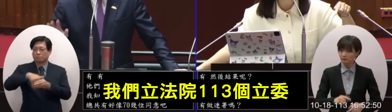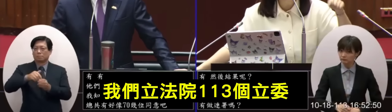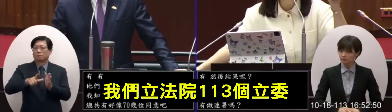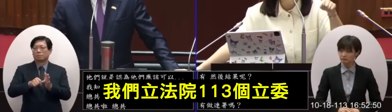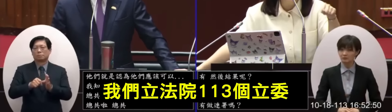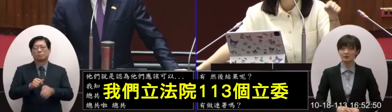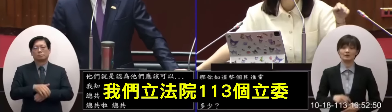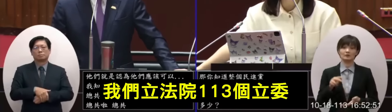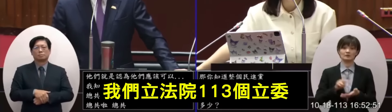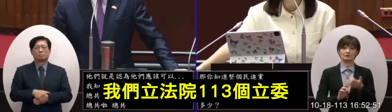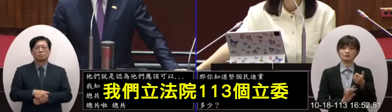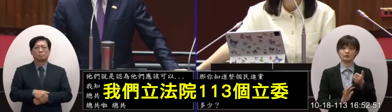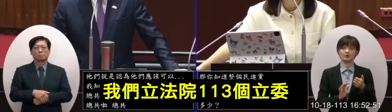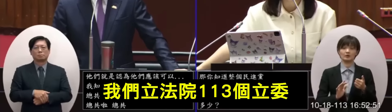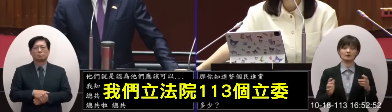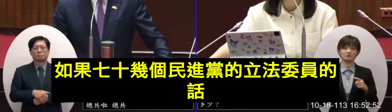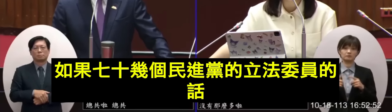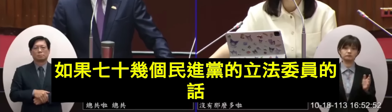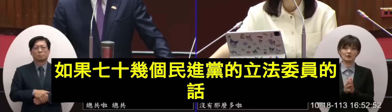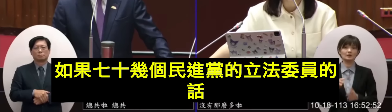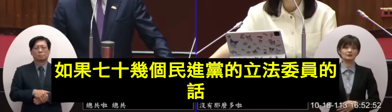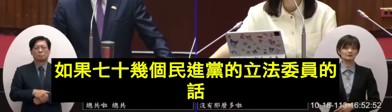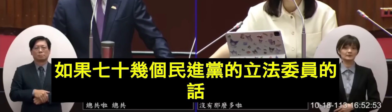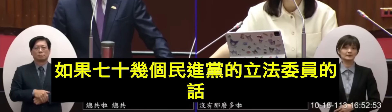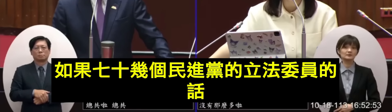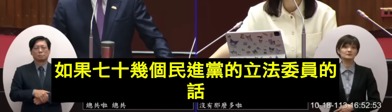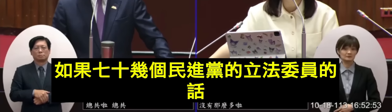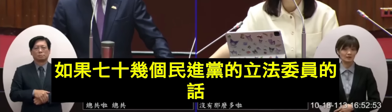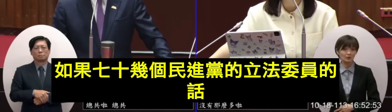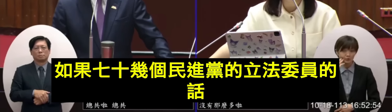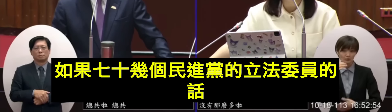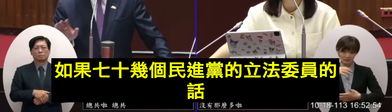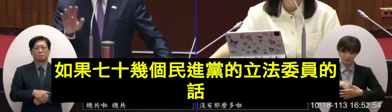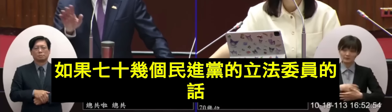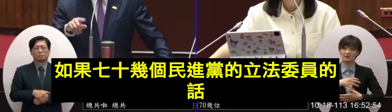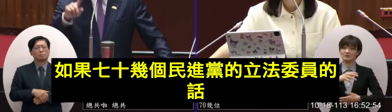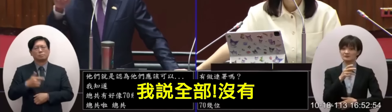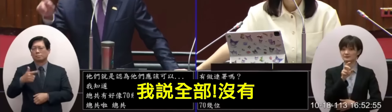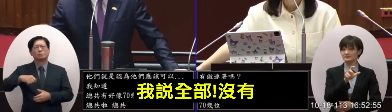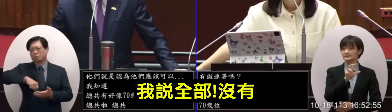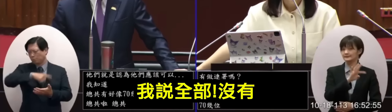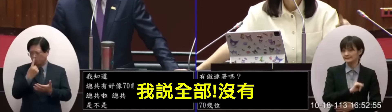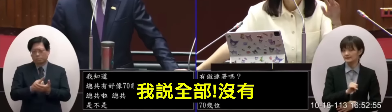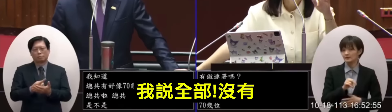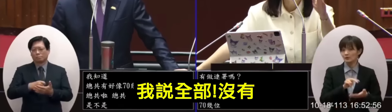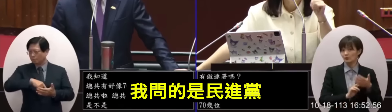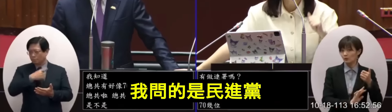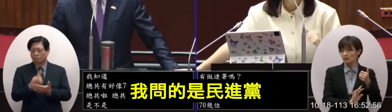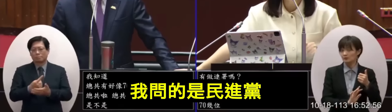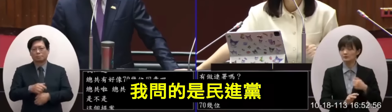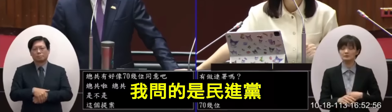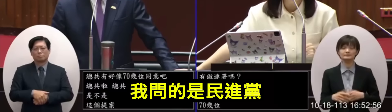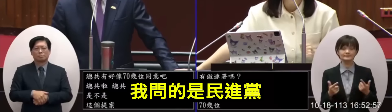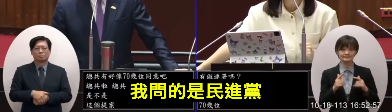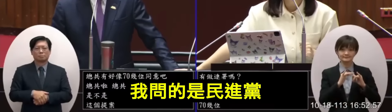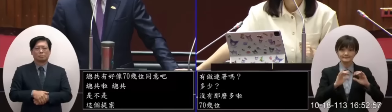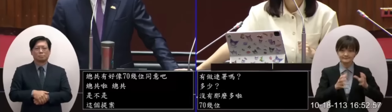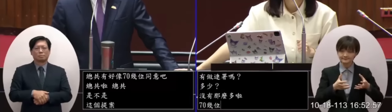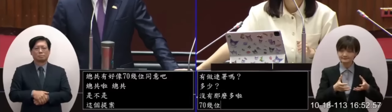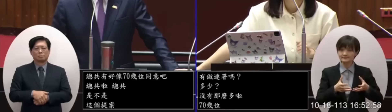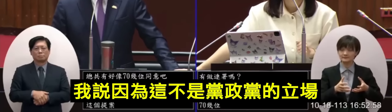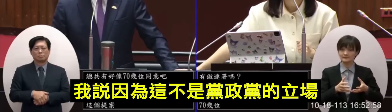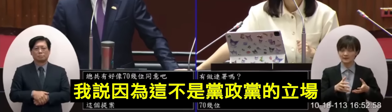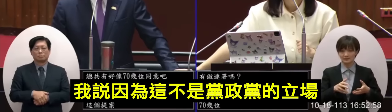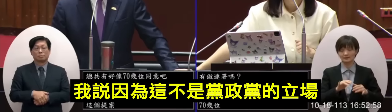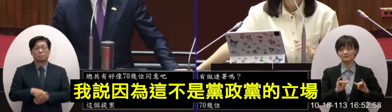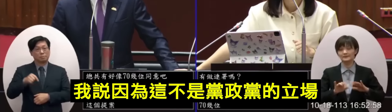们立法院113个立委，如果70几个民进党的立法委员的话， 是我说全部。 没有，我问的是民进党。